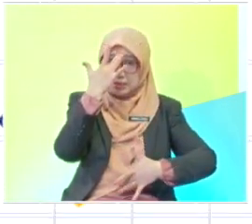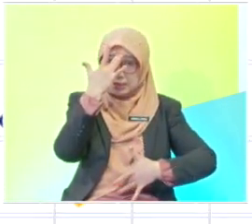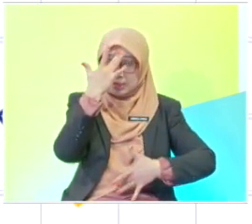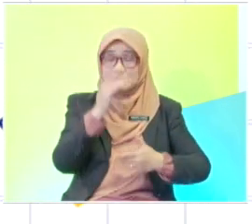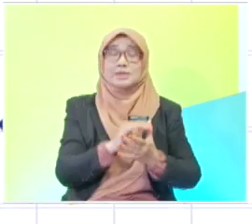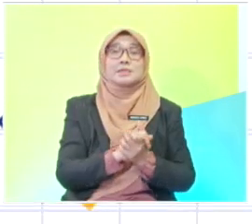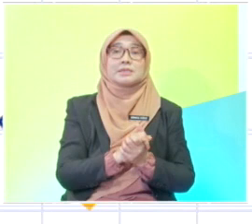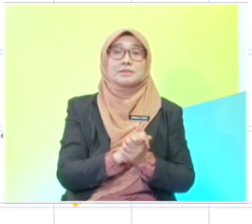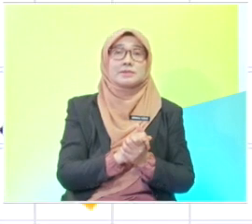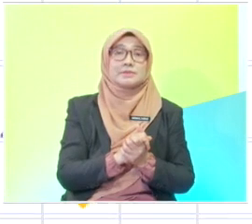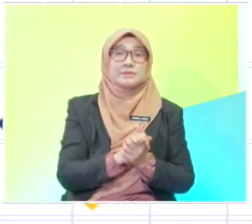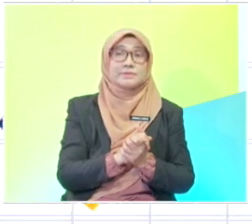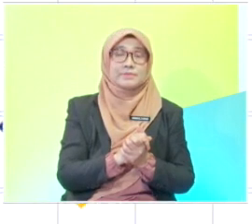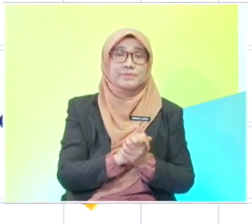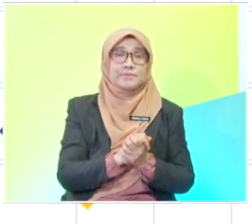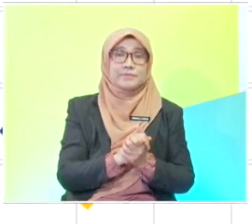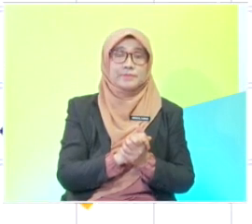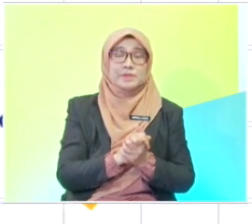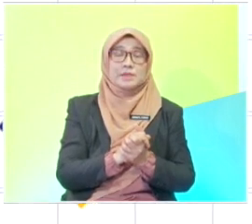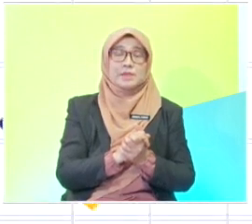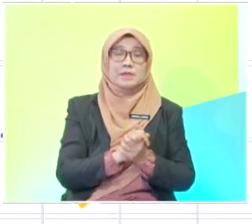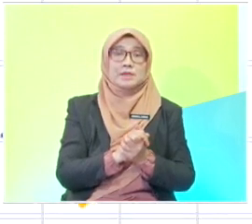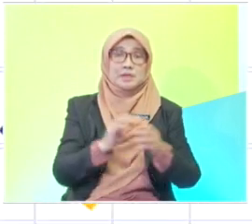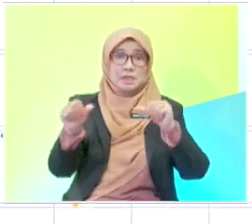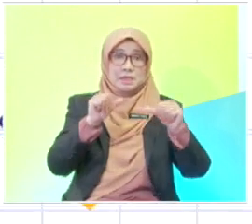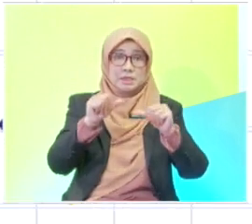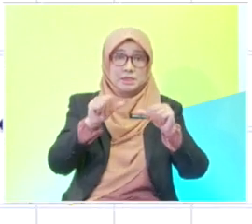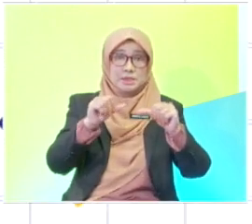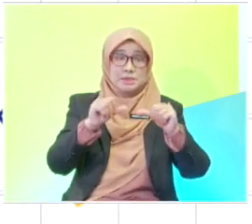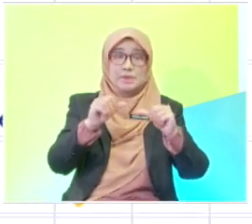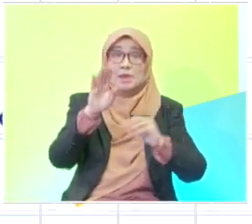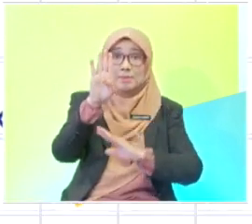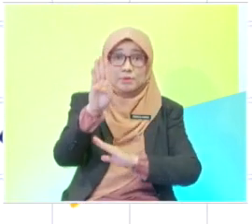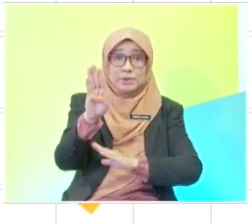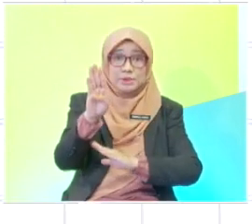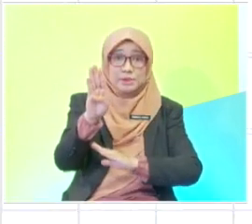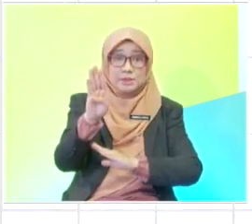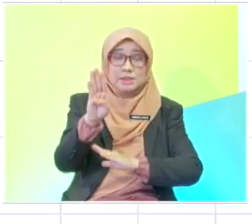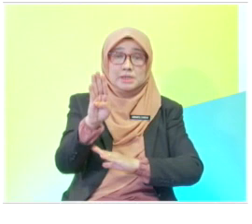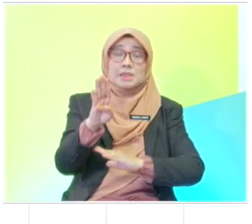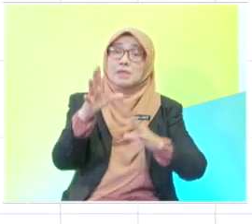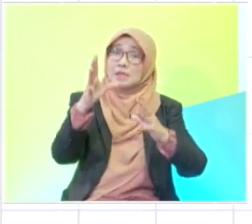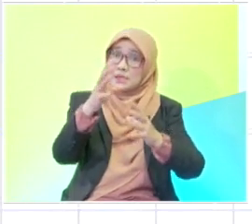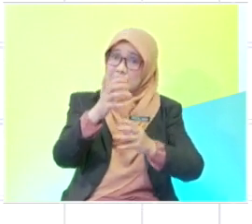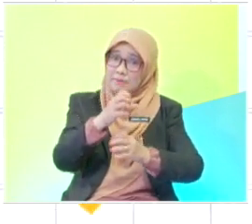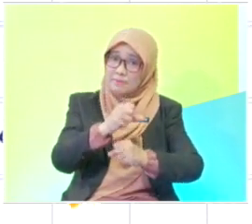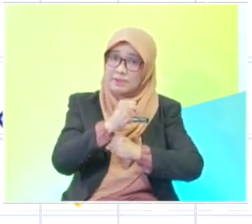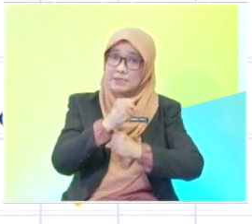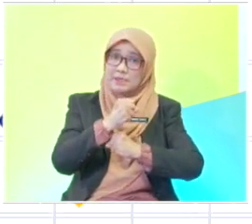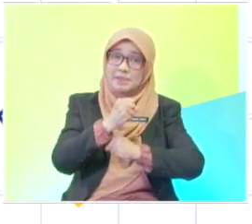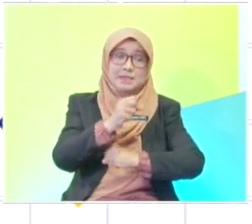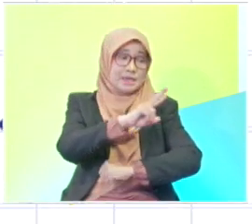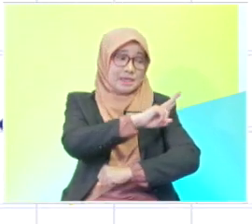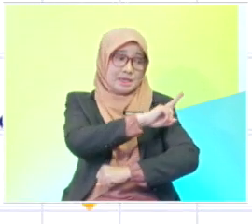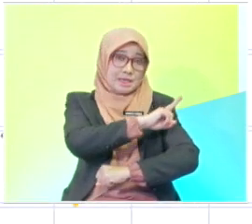berpanjangan. Sifat berpanjangan. Kalau keimunan aktif buatan pula, bagaimana kita nak dapat yang buatan ni? Buatan, ingat ialah dia